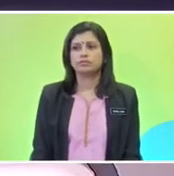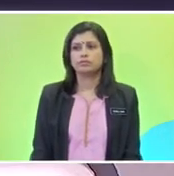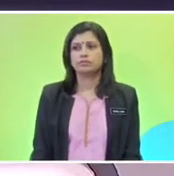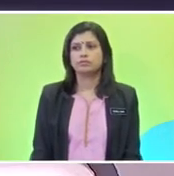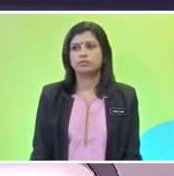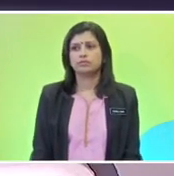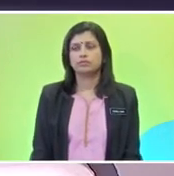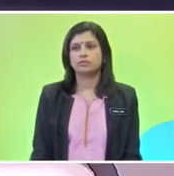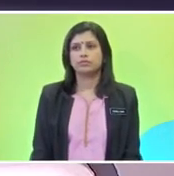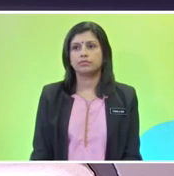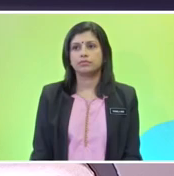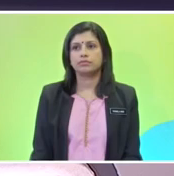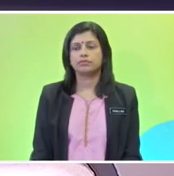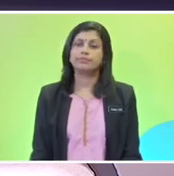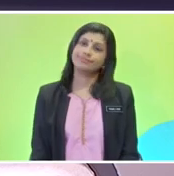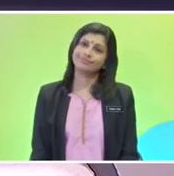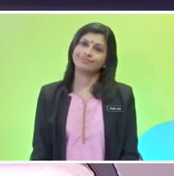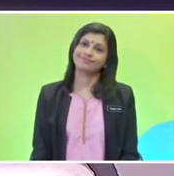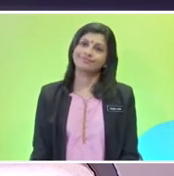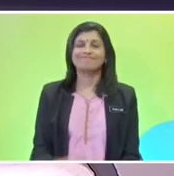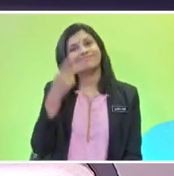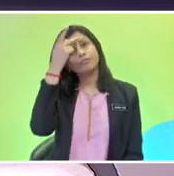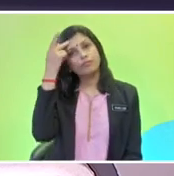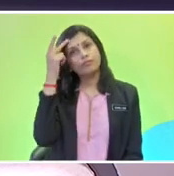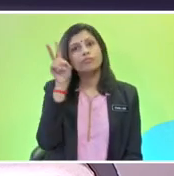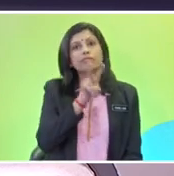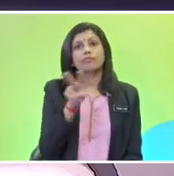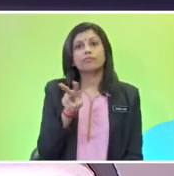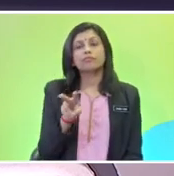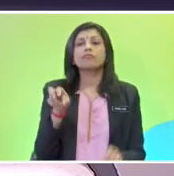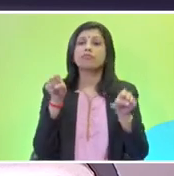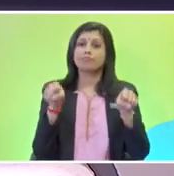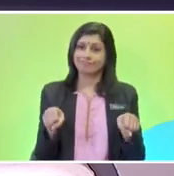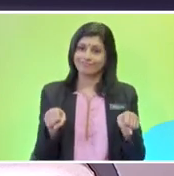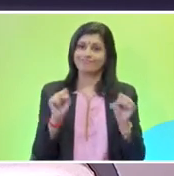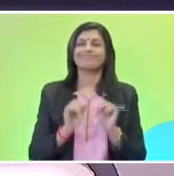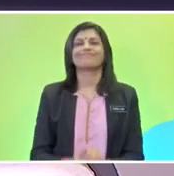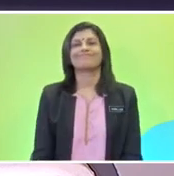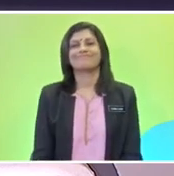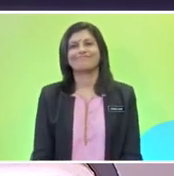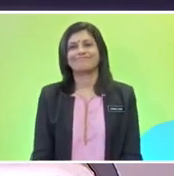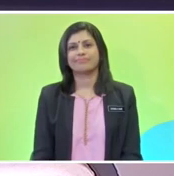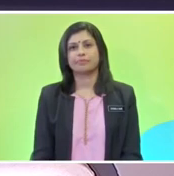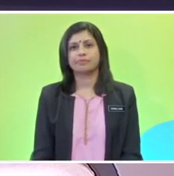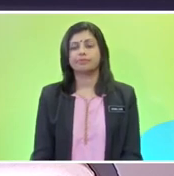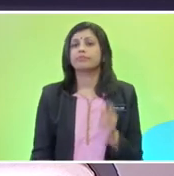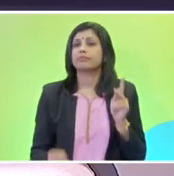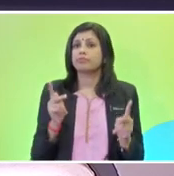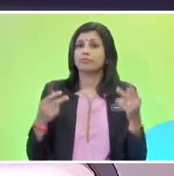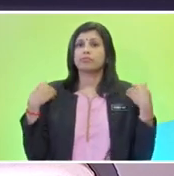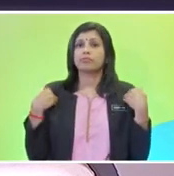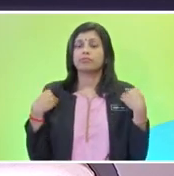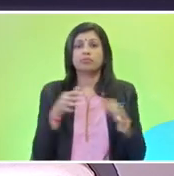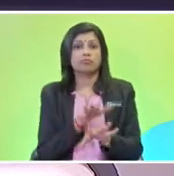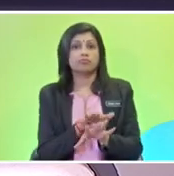nak meraikan kepelbagaian. Jadi bila kita ada berbilang cara ataupun